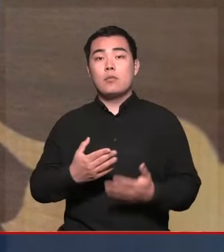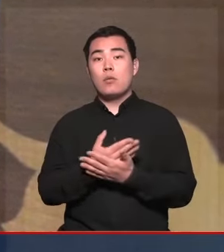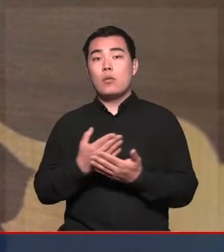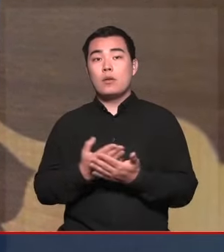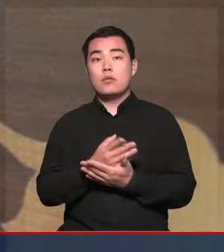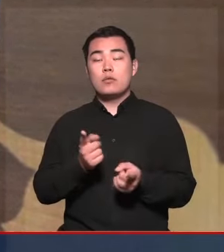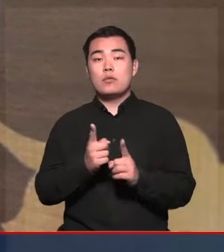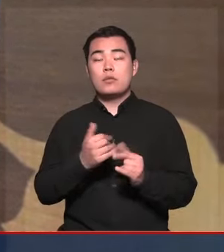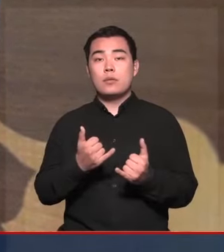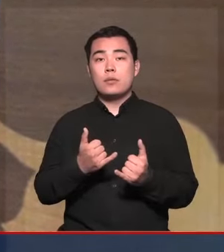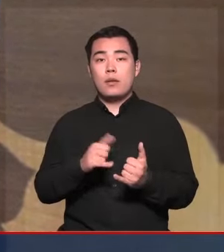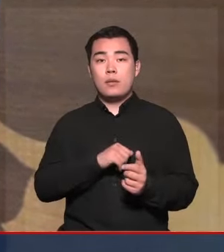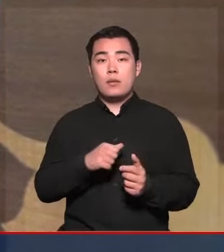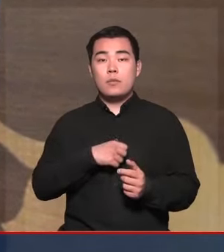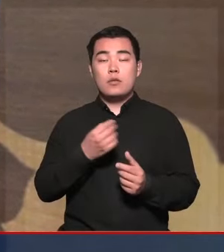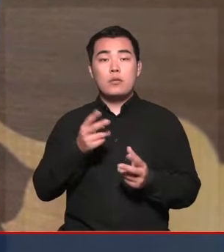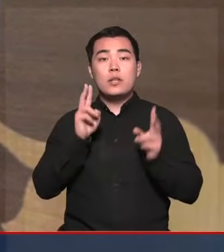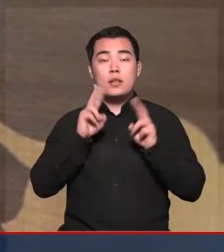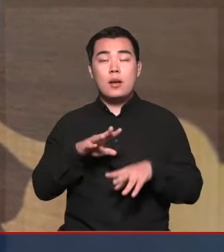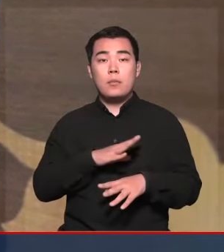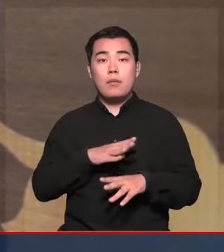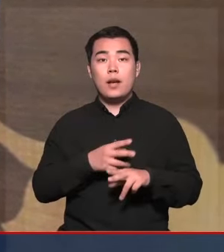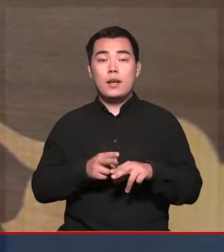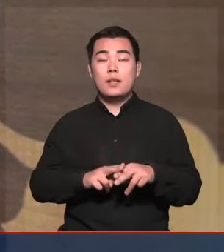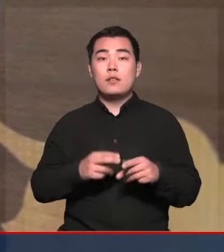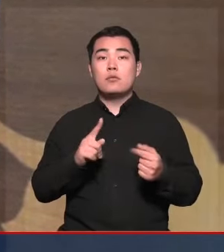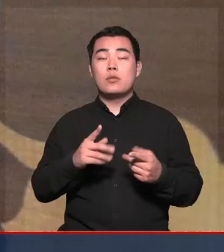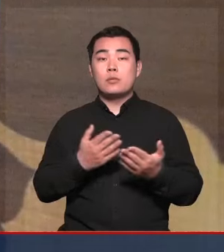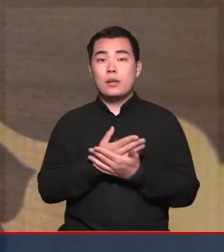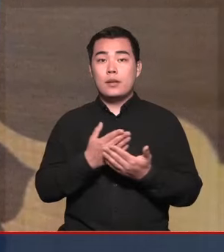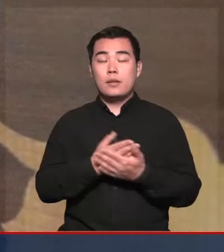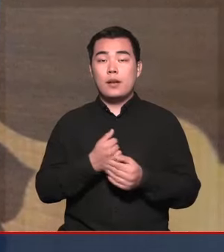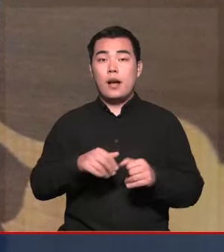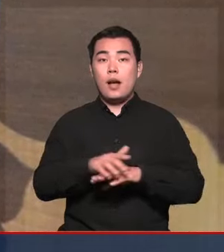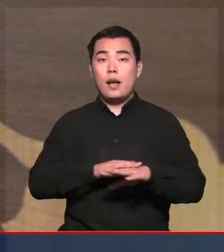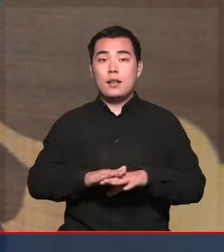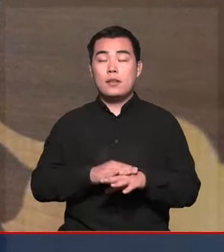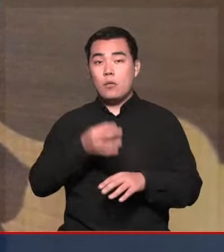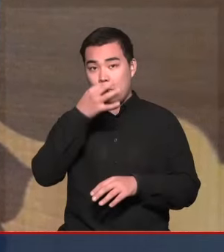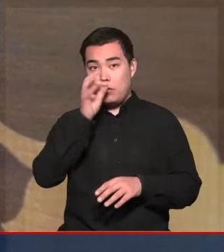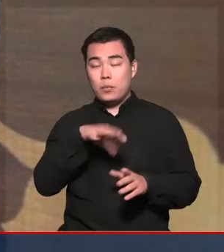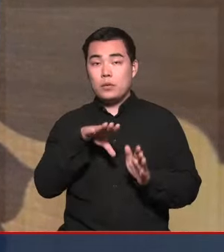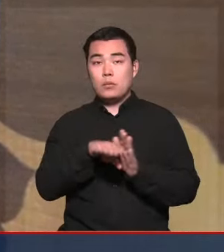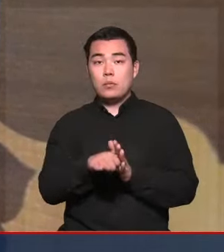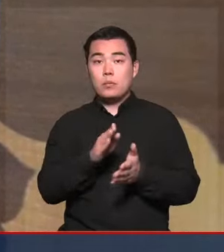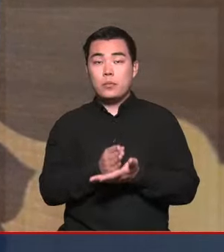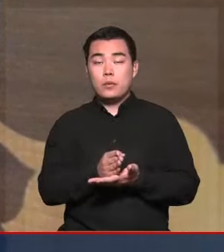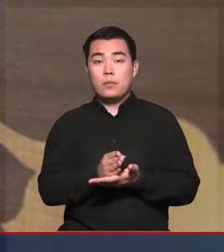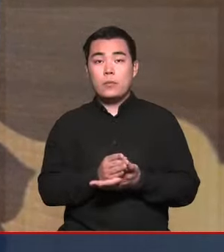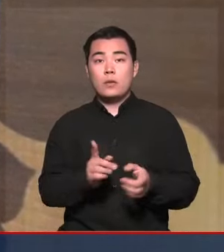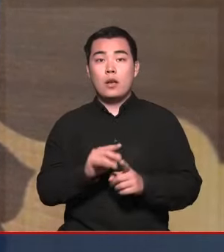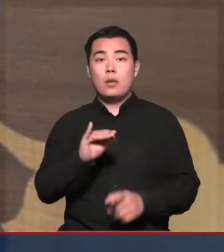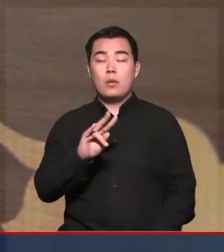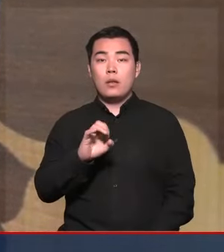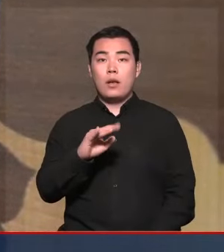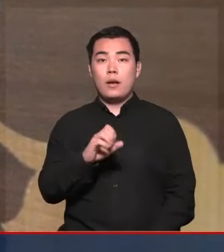екінің біріне қол жетімсіз екенін айтады. Сондықтан индекстеп халықаралық тәжірибенің игілігін енгізуді көздеп отыр. Әлбетте